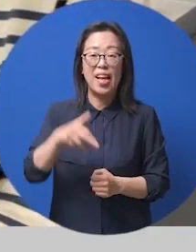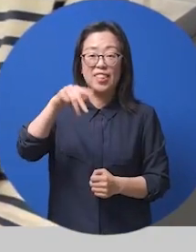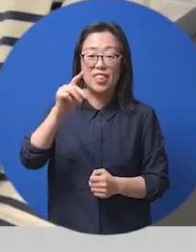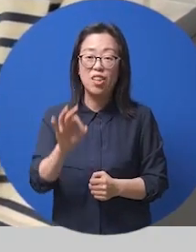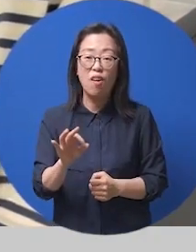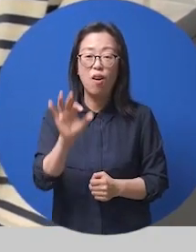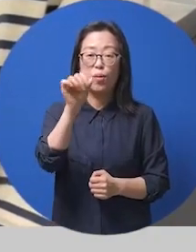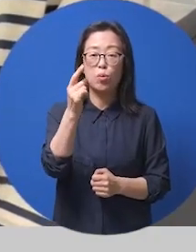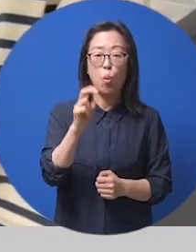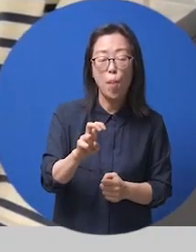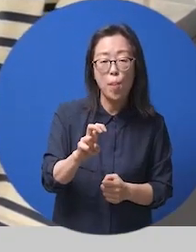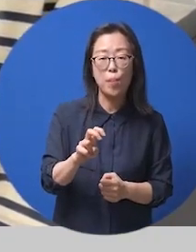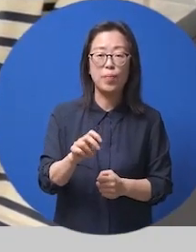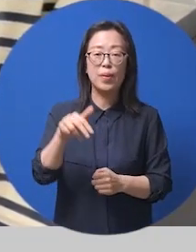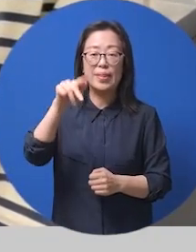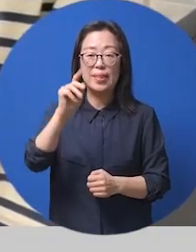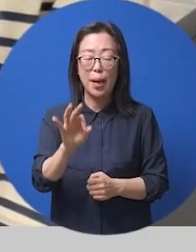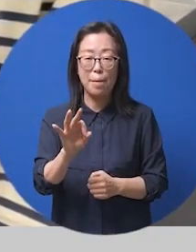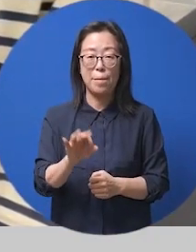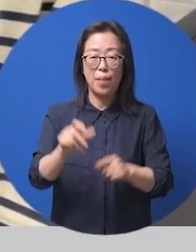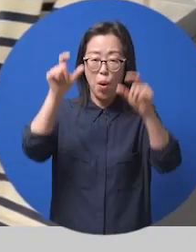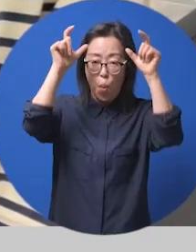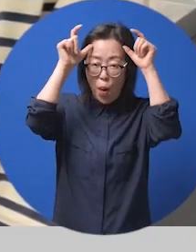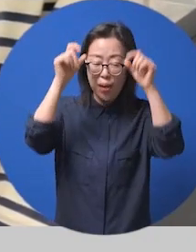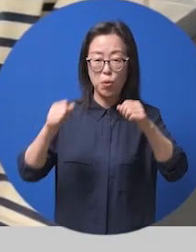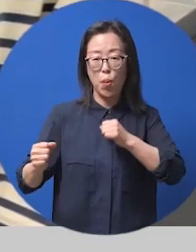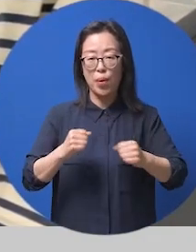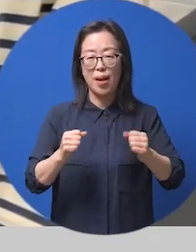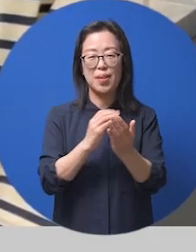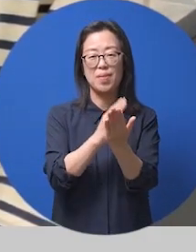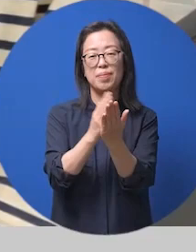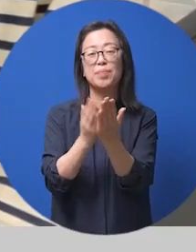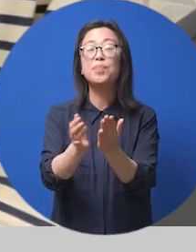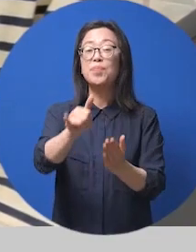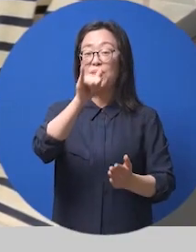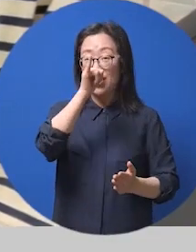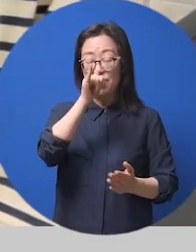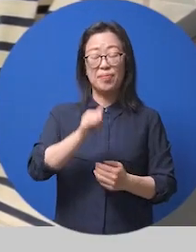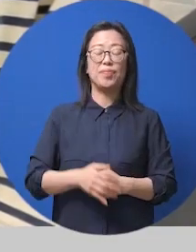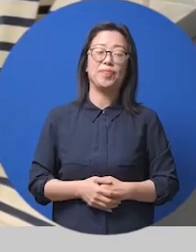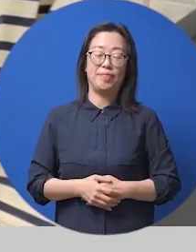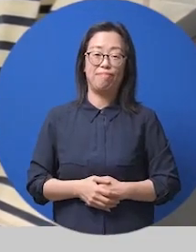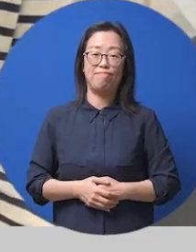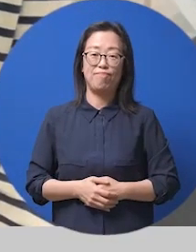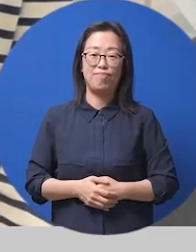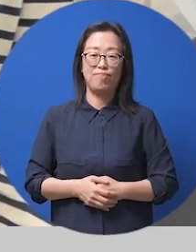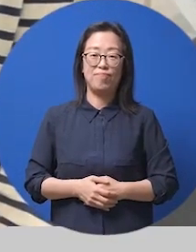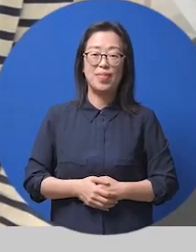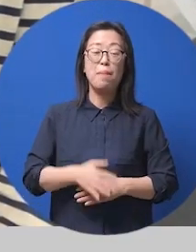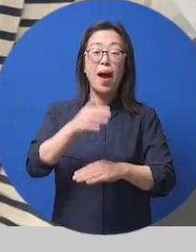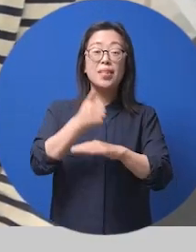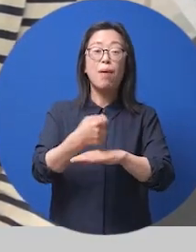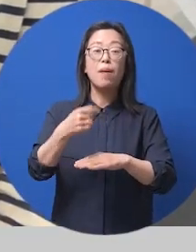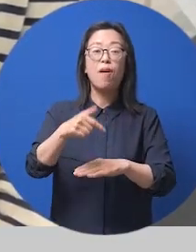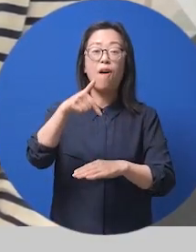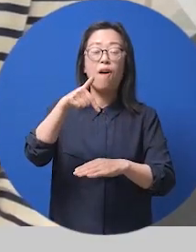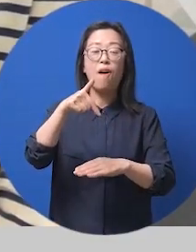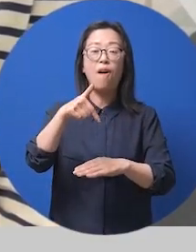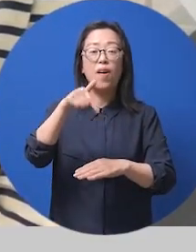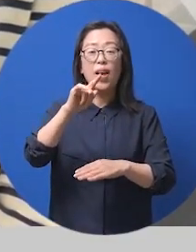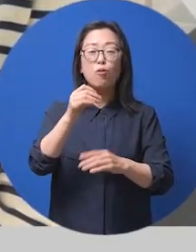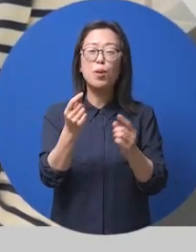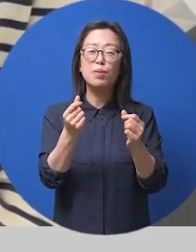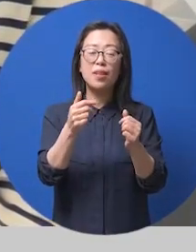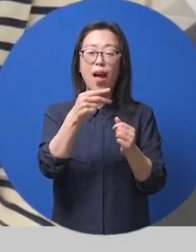청개구리, 옴개구리, 참개구리, 황소개구리 등의 표본들을 살펴보실 수 있습니다. 마지막으로는 개구리와